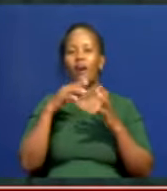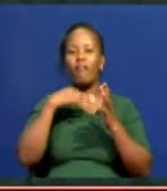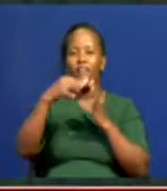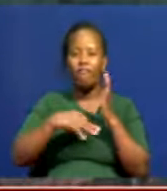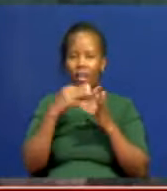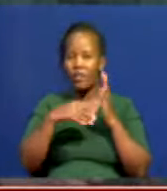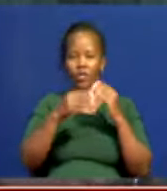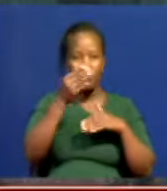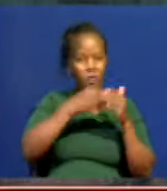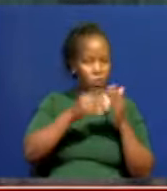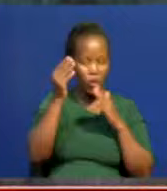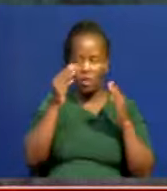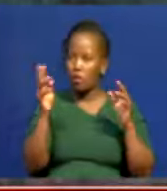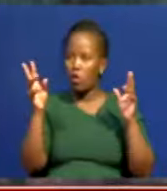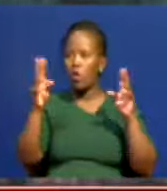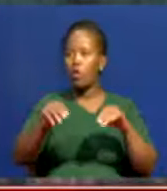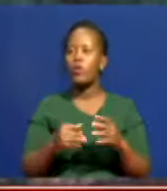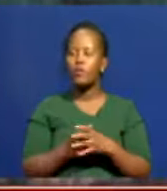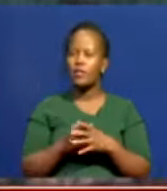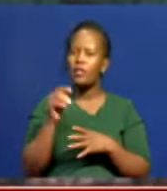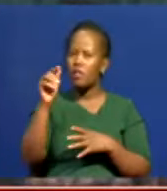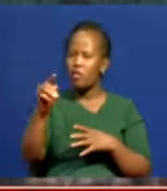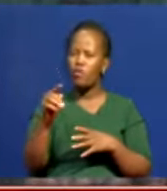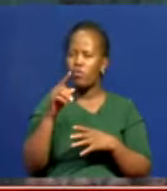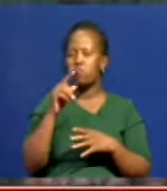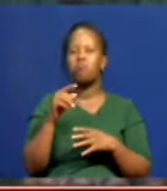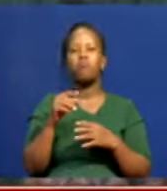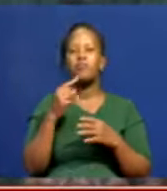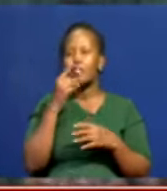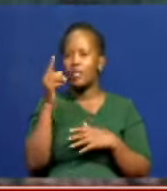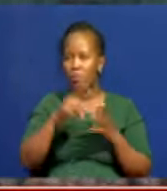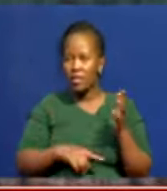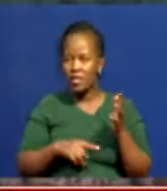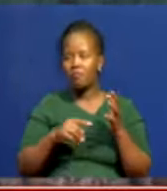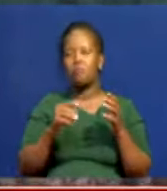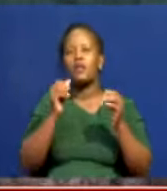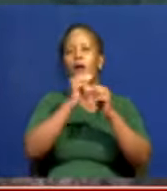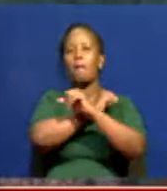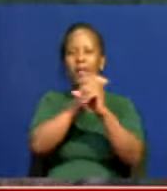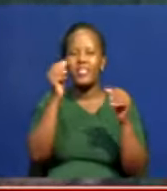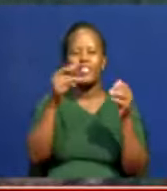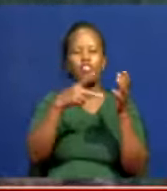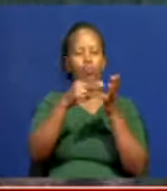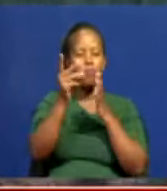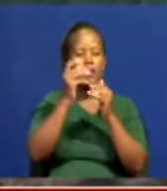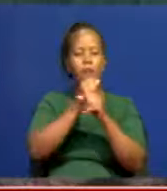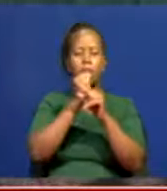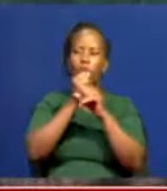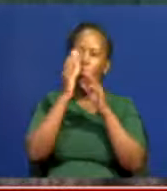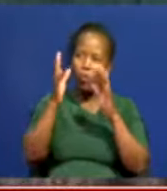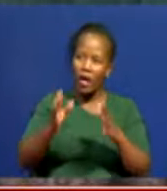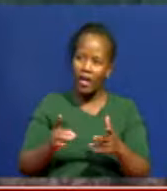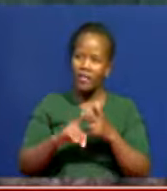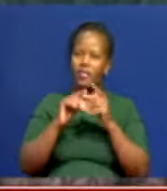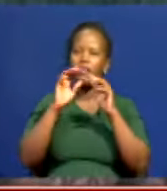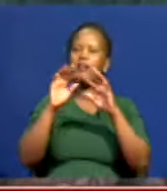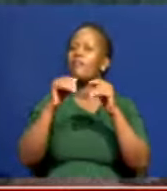kiuzwe. Kama rais alipe wakulima ni sawa. Alipe wafanyikazi. Alafu mwaka ujao,